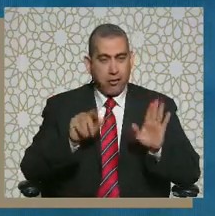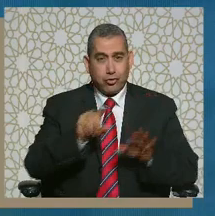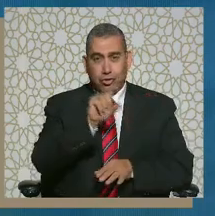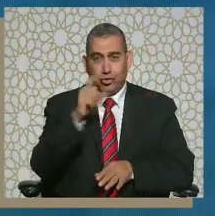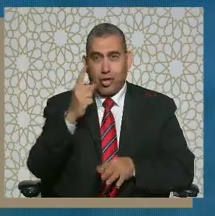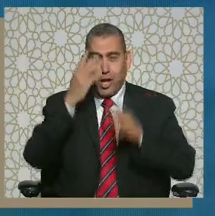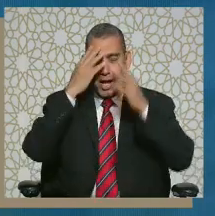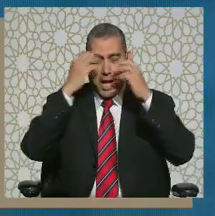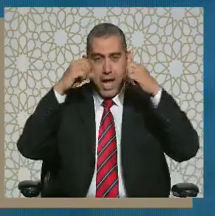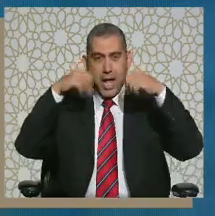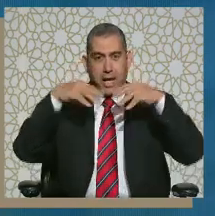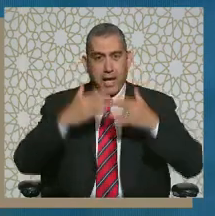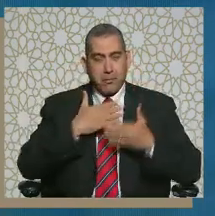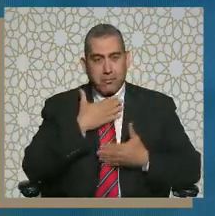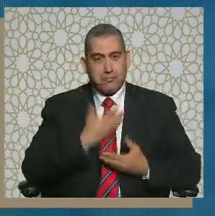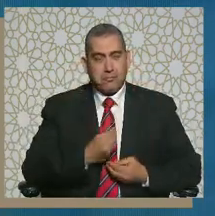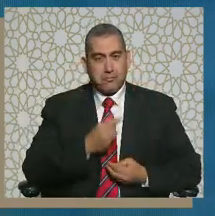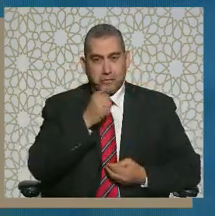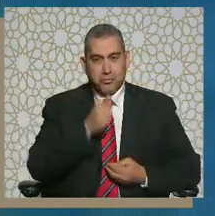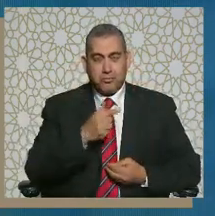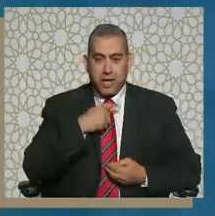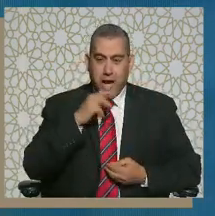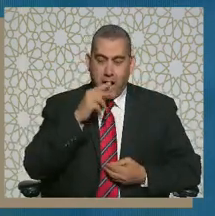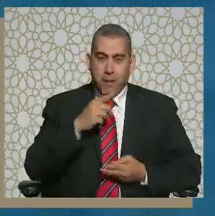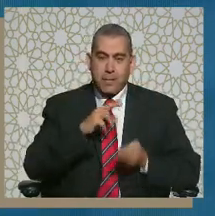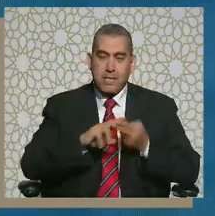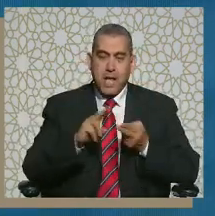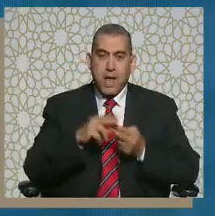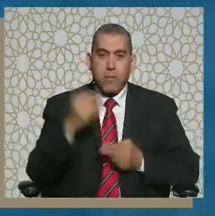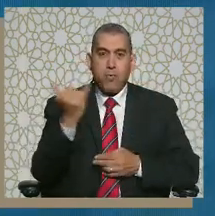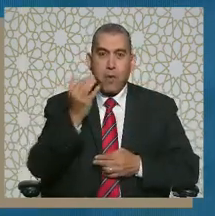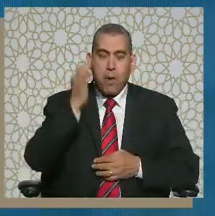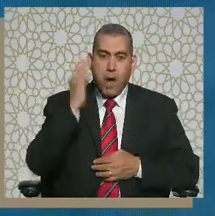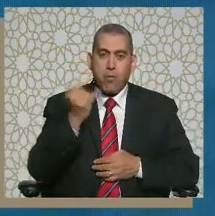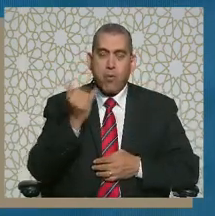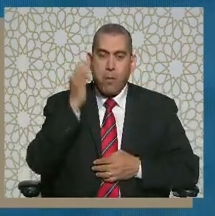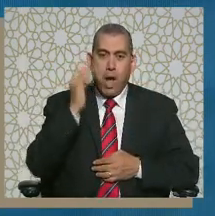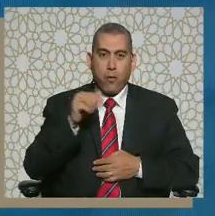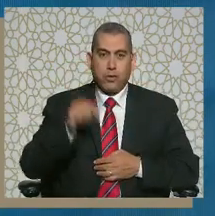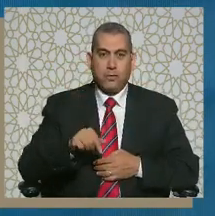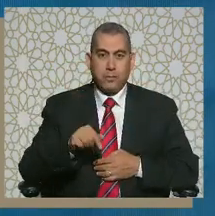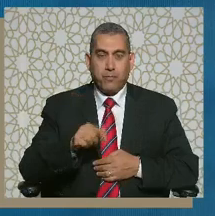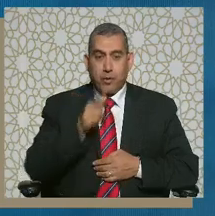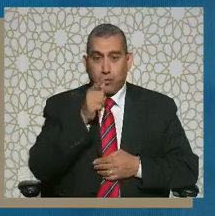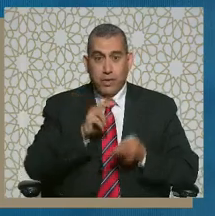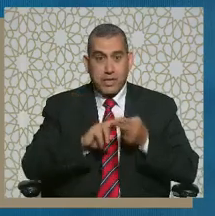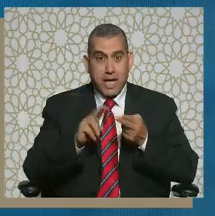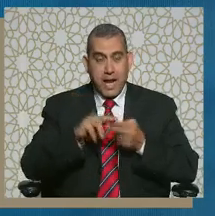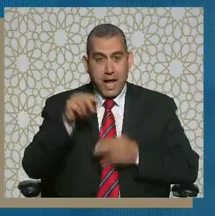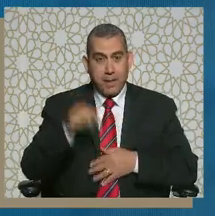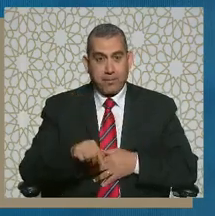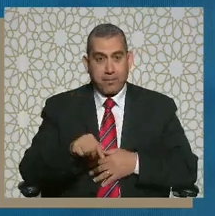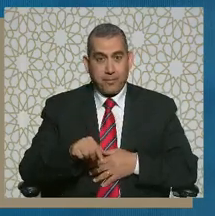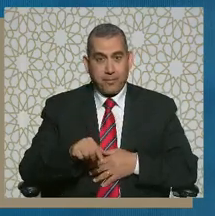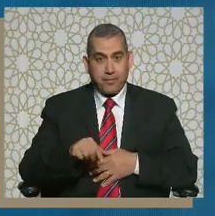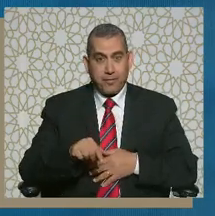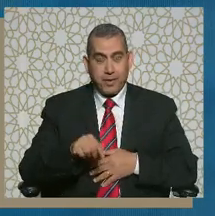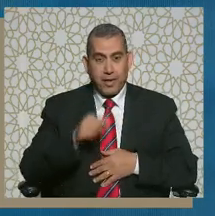الكريم لازم نتكلم عن سلام مهم جدا جدا جدا وهو سلام